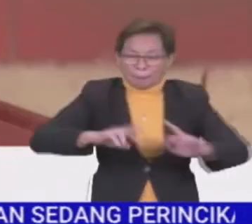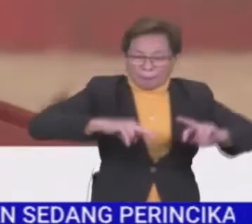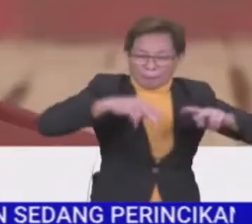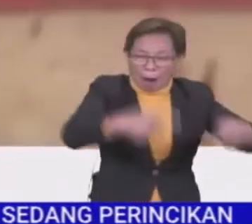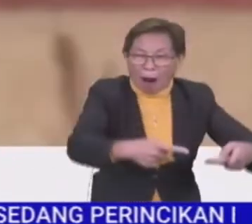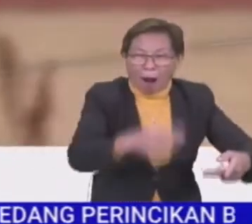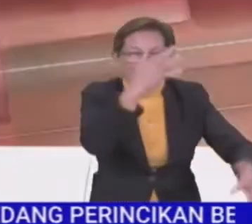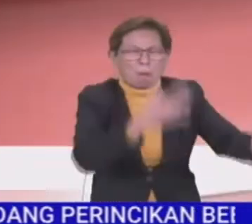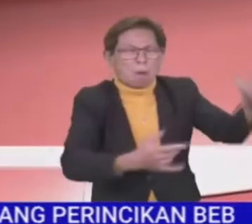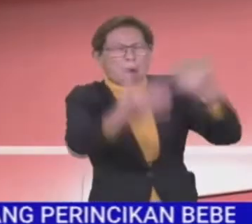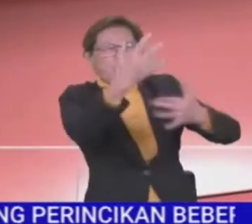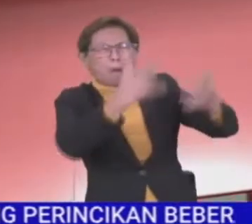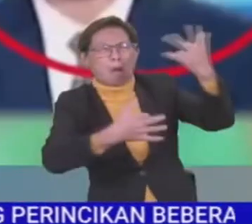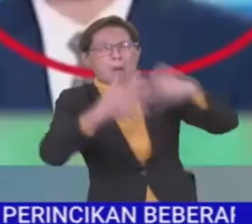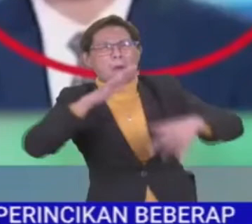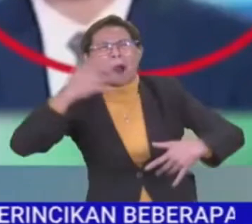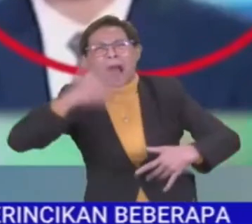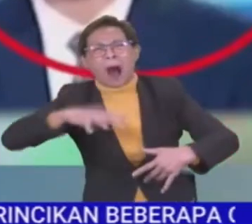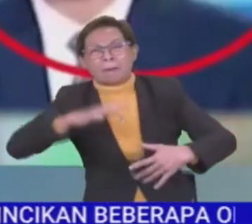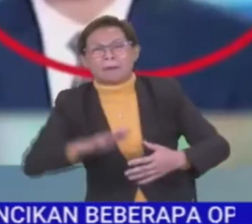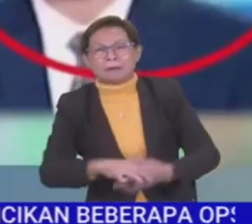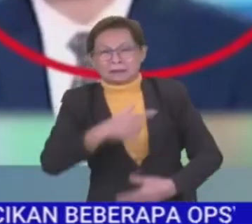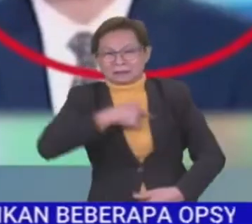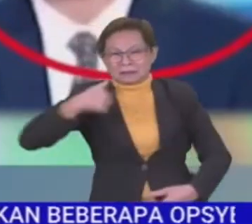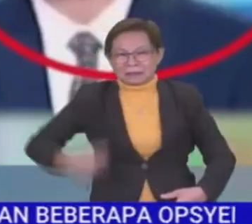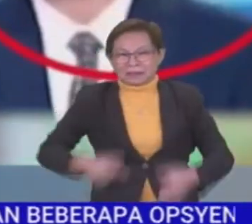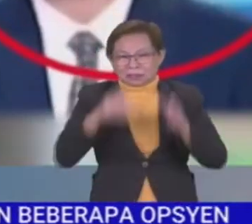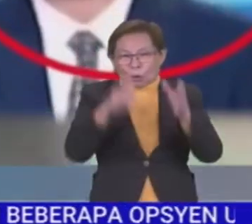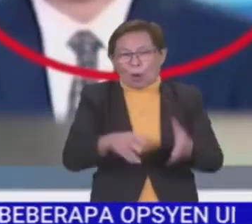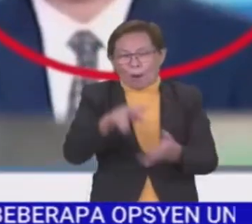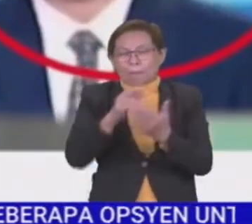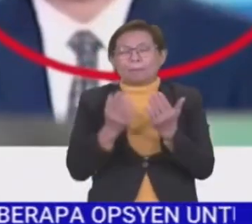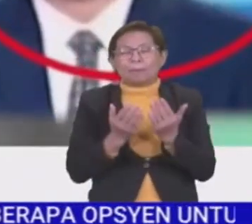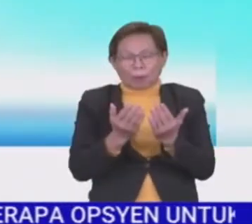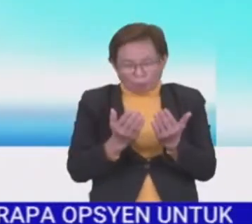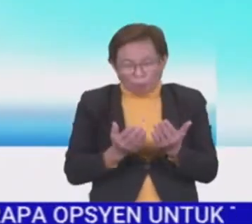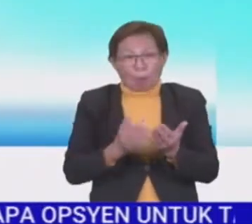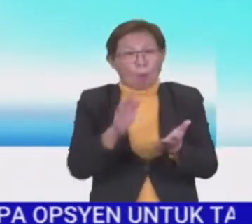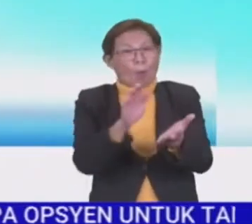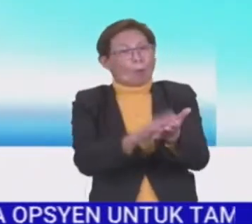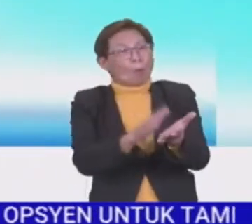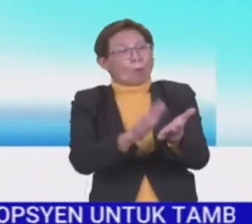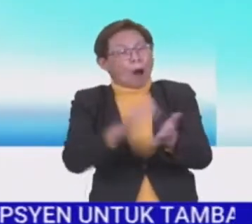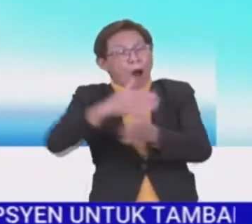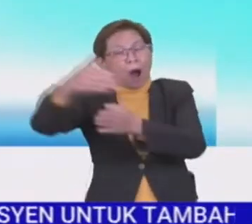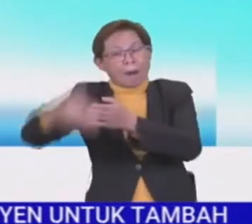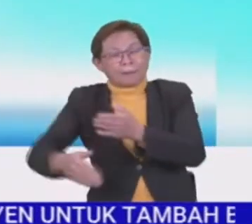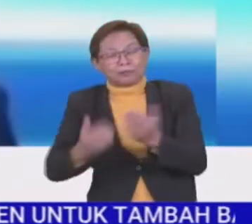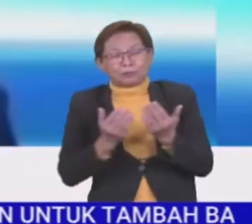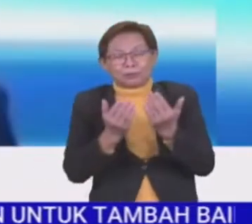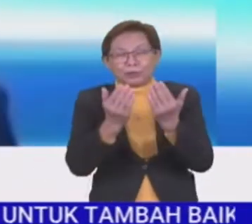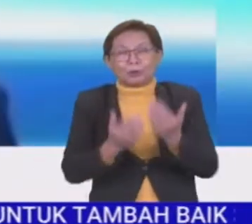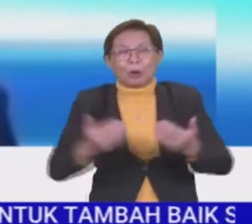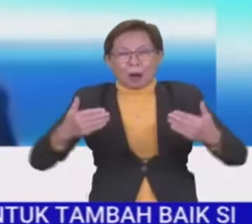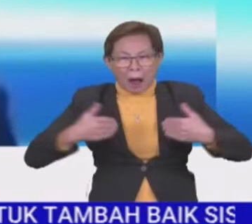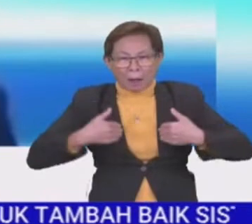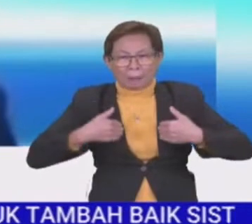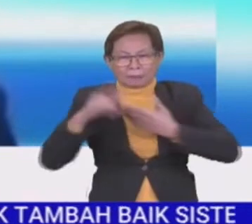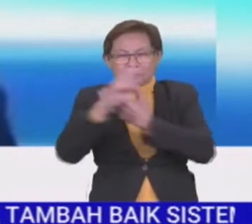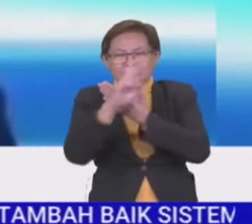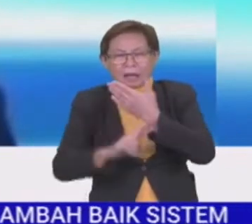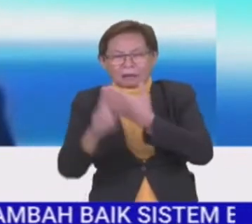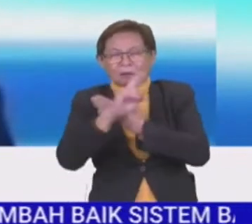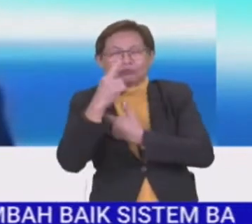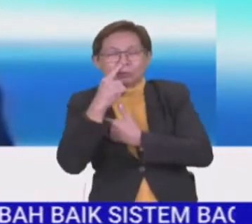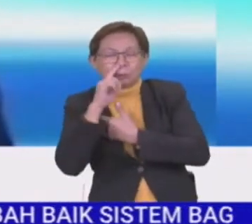menyebabkan kebakaran. Di China, seorang pembaca berita dipuji kerana menghabiskan berita walaupun mengalami